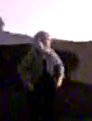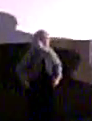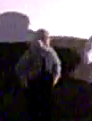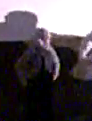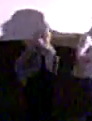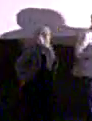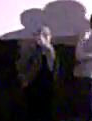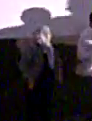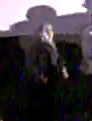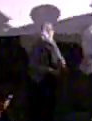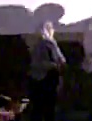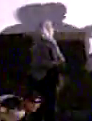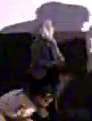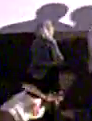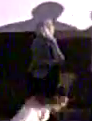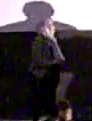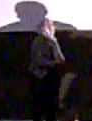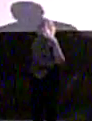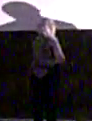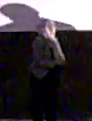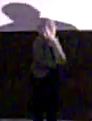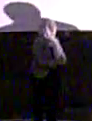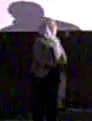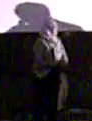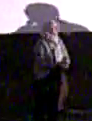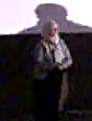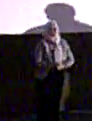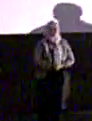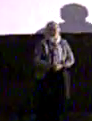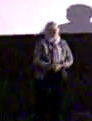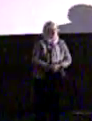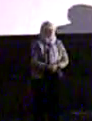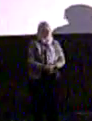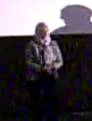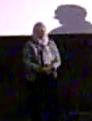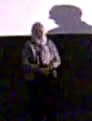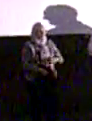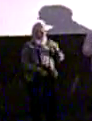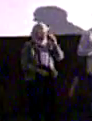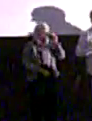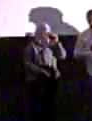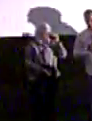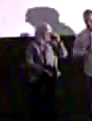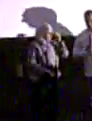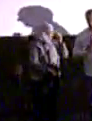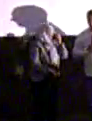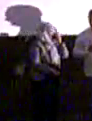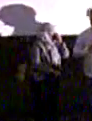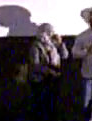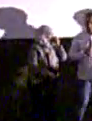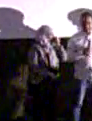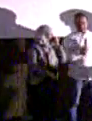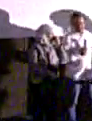fameuse, je veux dire, cette ceinture dont tu ne veux pas parler, mais ce fameux soutien pour ce pacte. Je te laisse la parole,